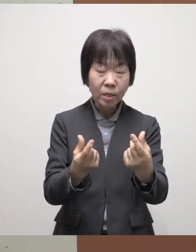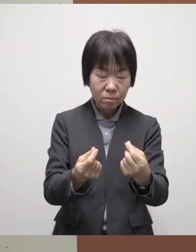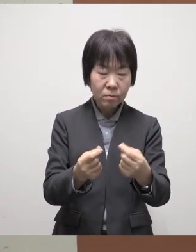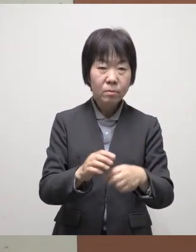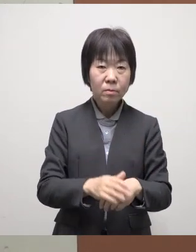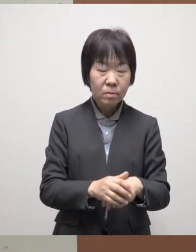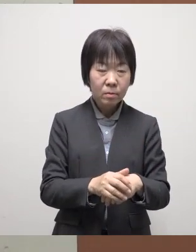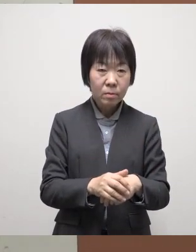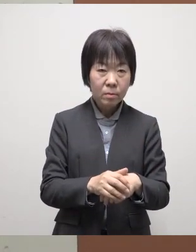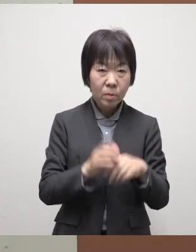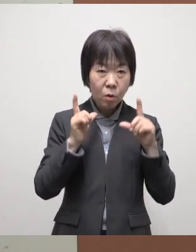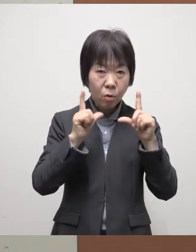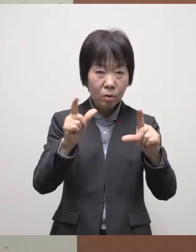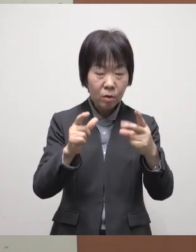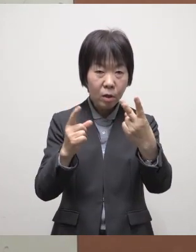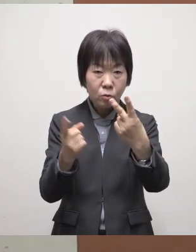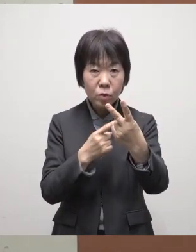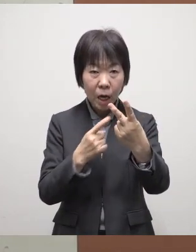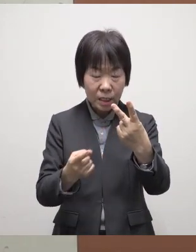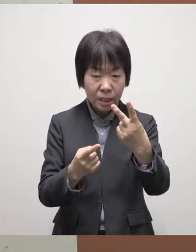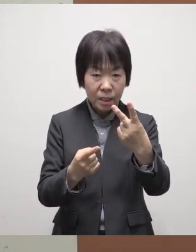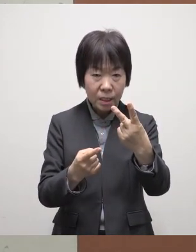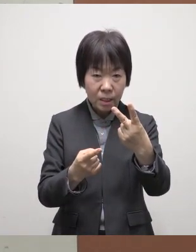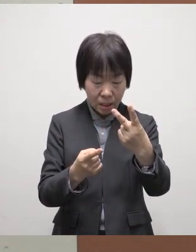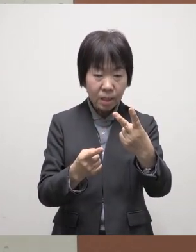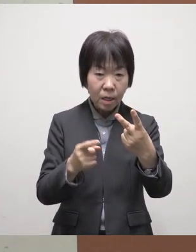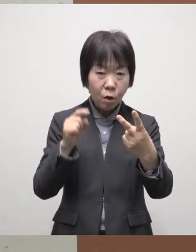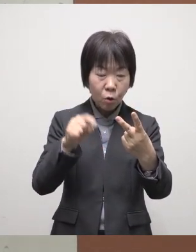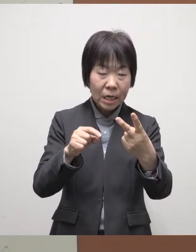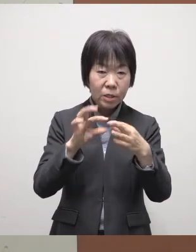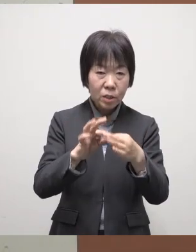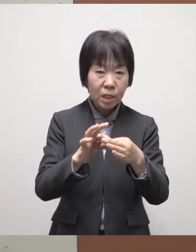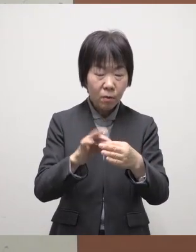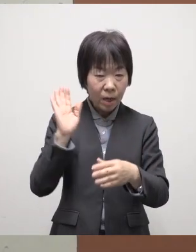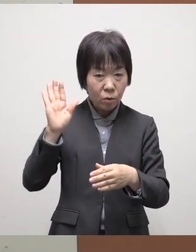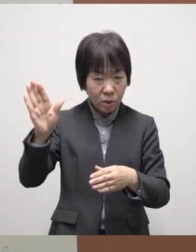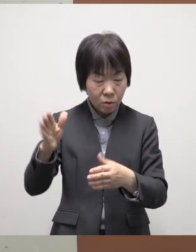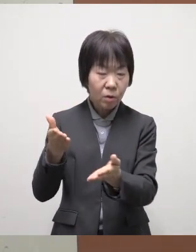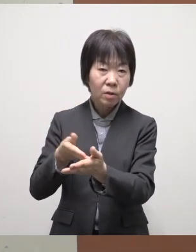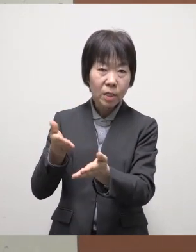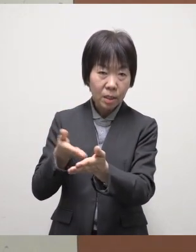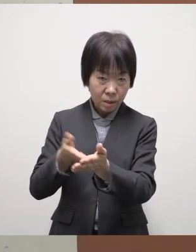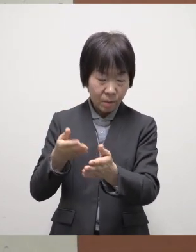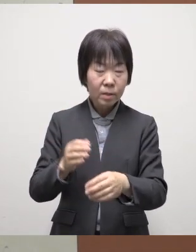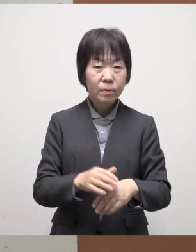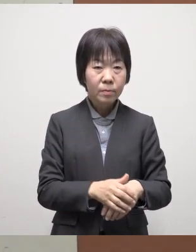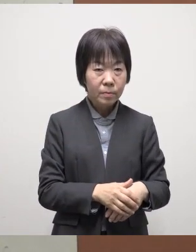です2人またずはそれのちほどブリーフィングでお答えさせていただきますはい